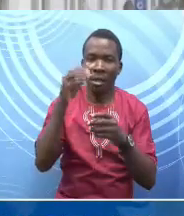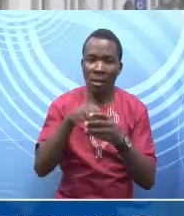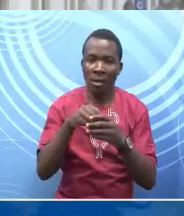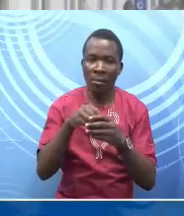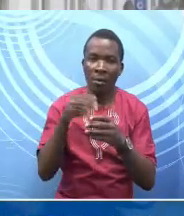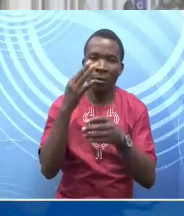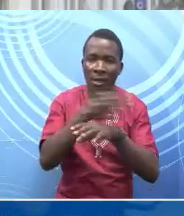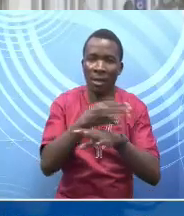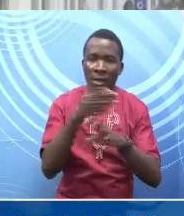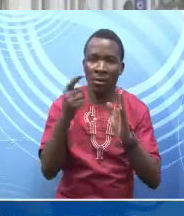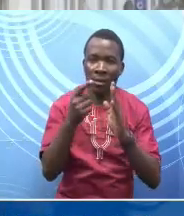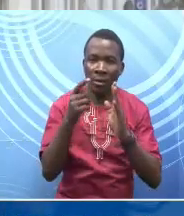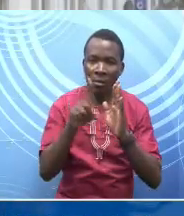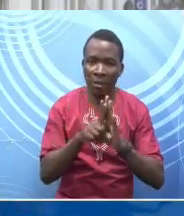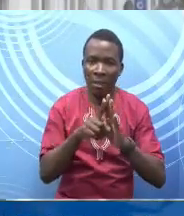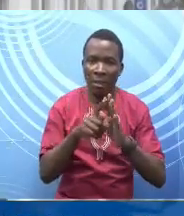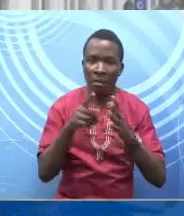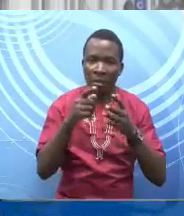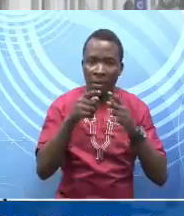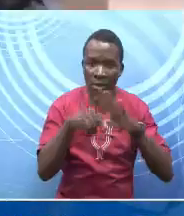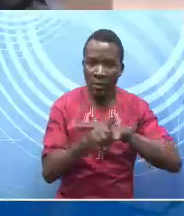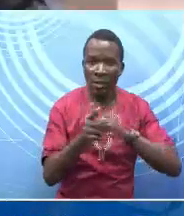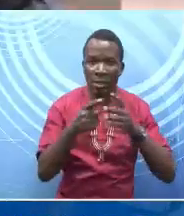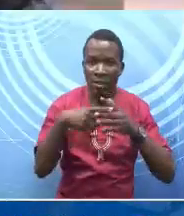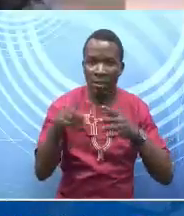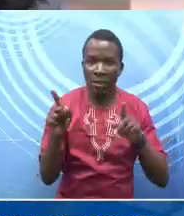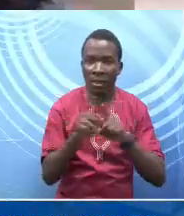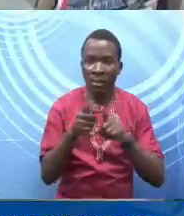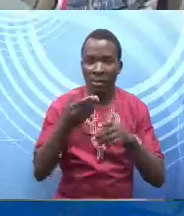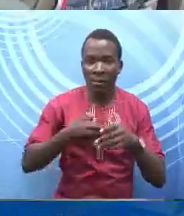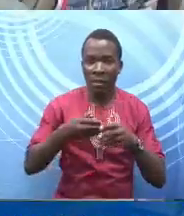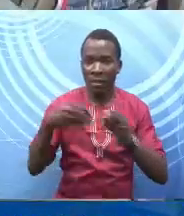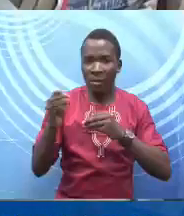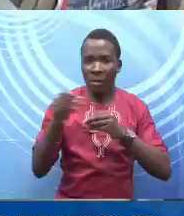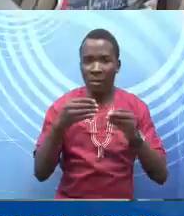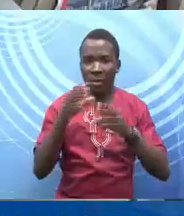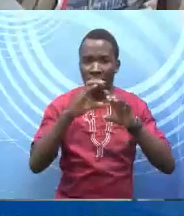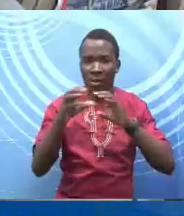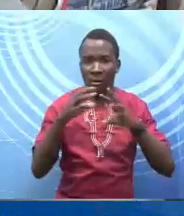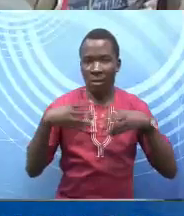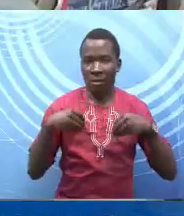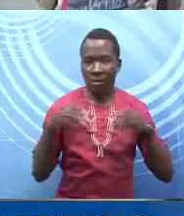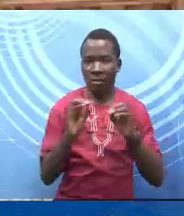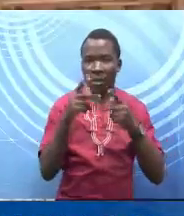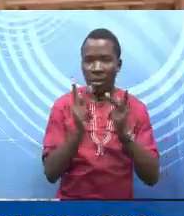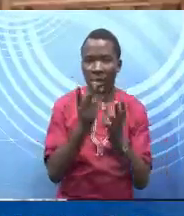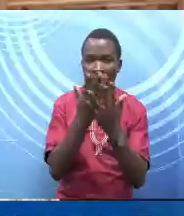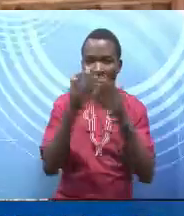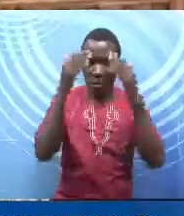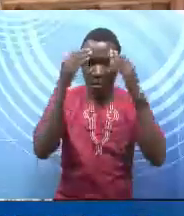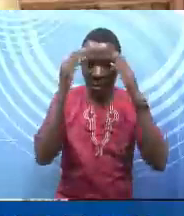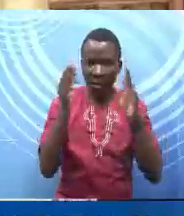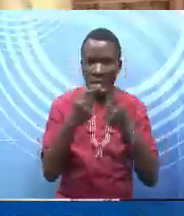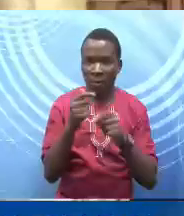y'ibyinjira n'ibisohoka no gutunga ibikoresho bitemewe by'itumanaho. Aho afungiye ariko ntiharamenyekana,